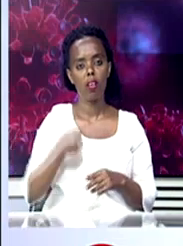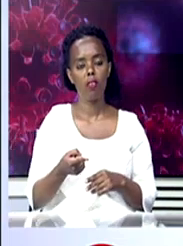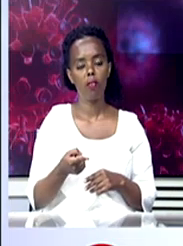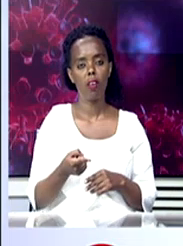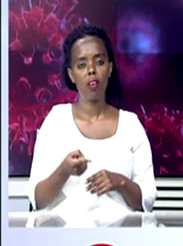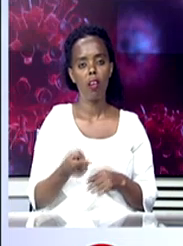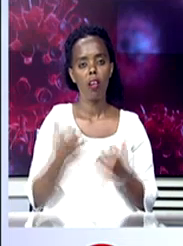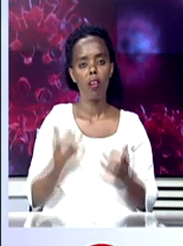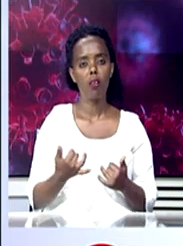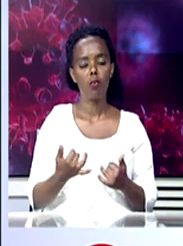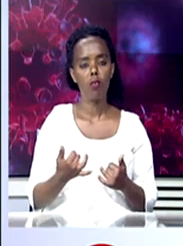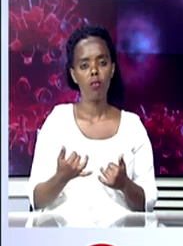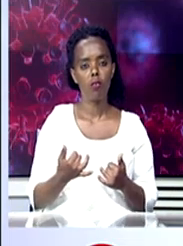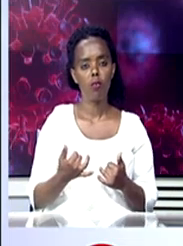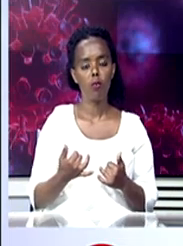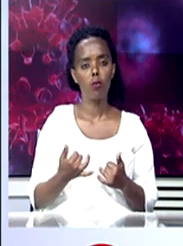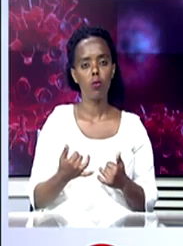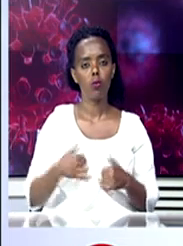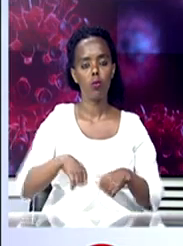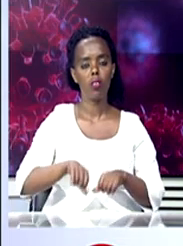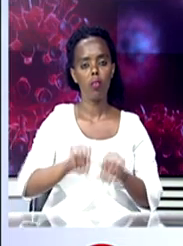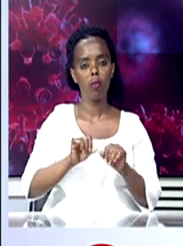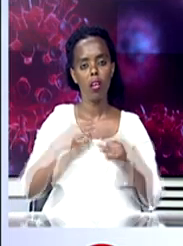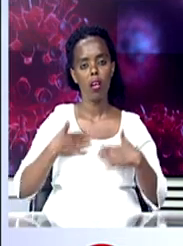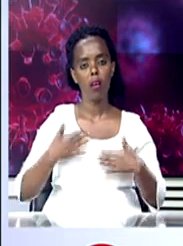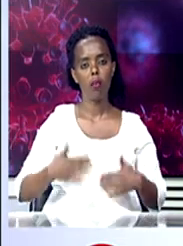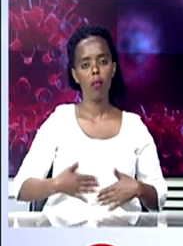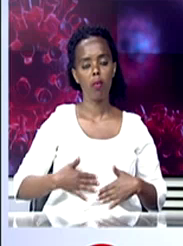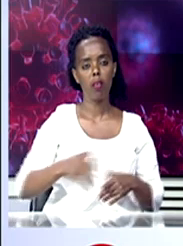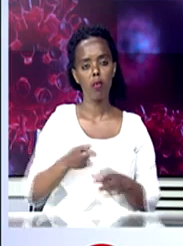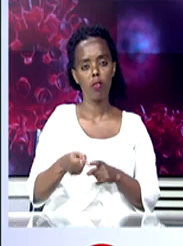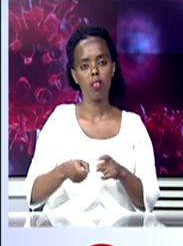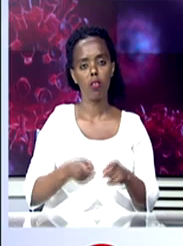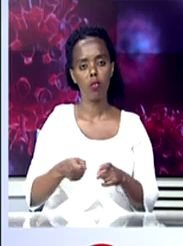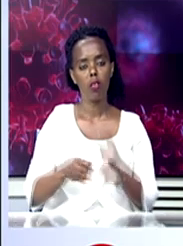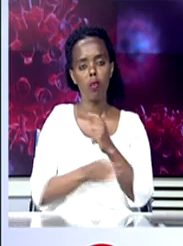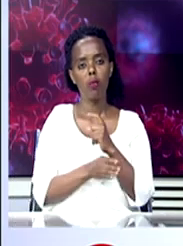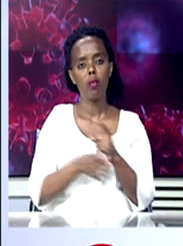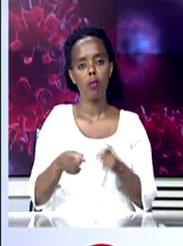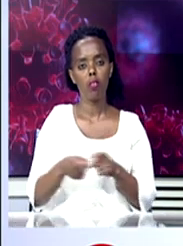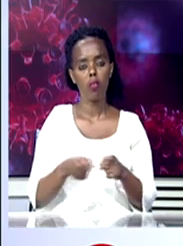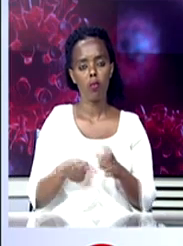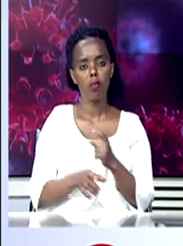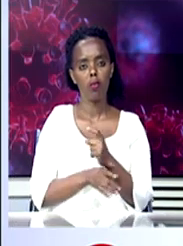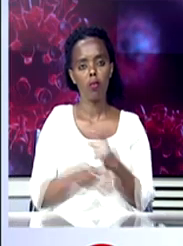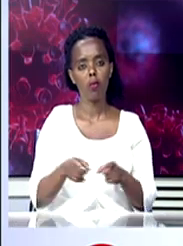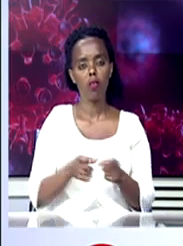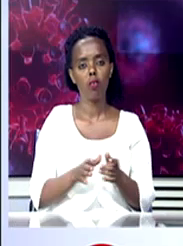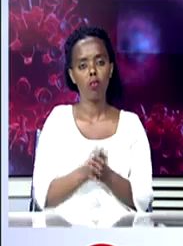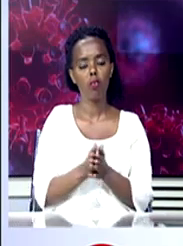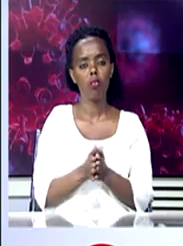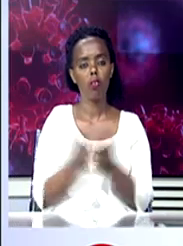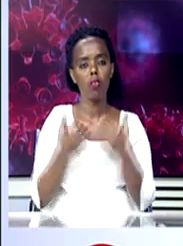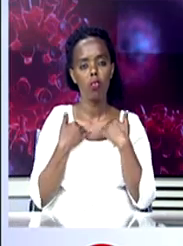kan yero foto tursisne qamni biye bulcha jirus qamni biye bulchuf fedi godate socha